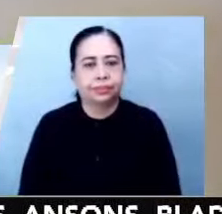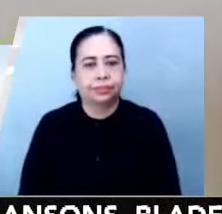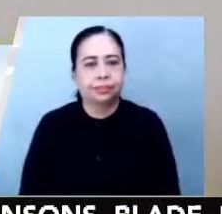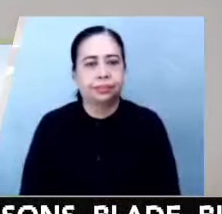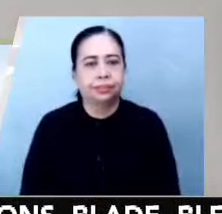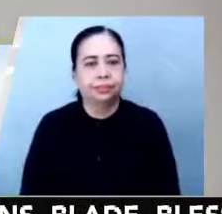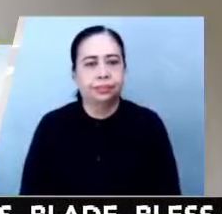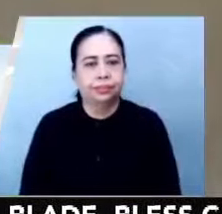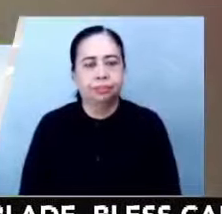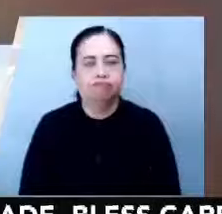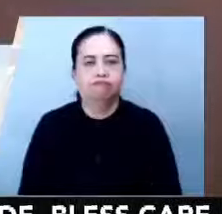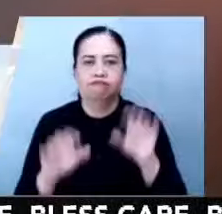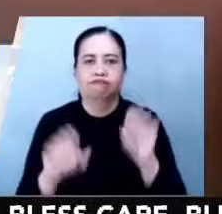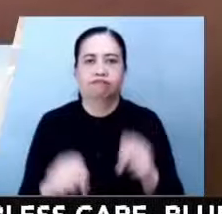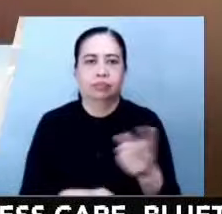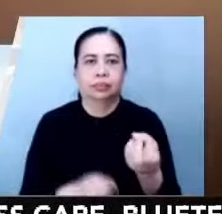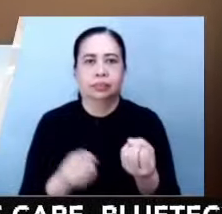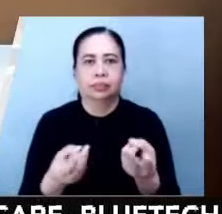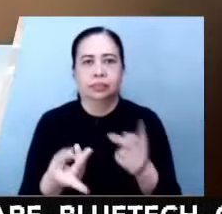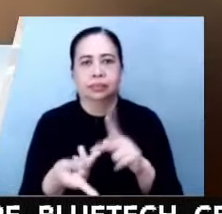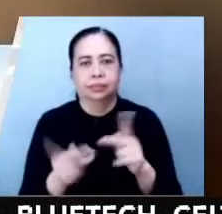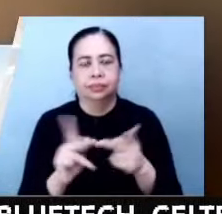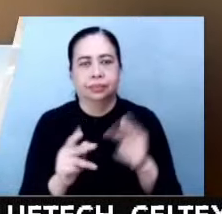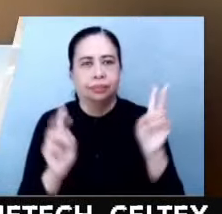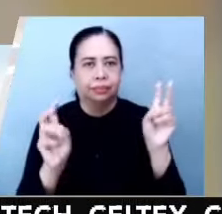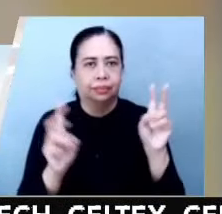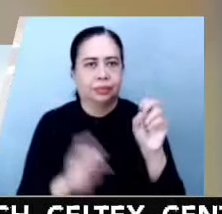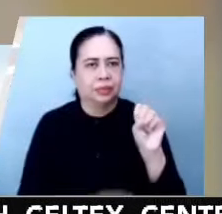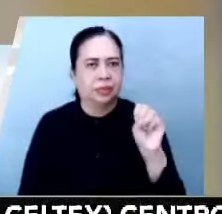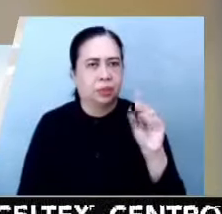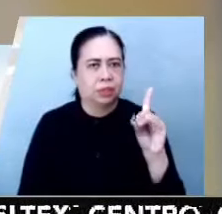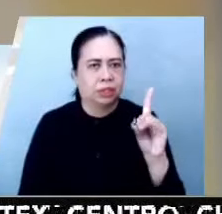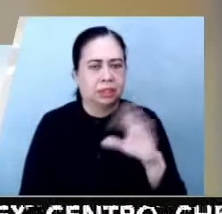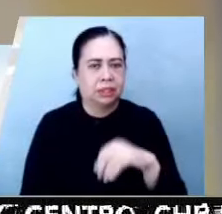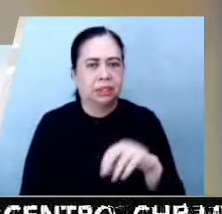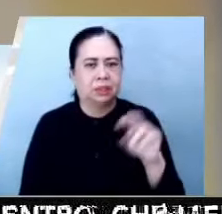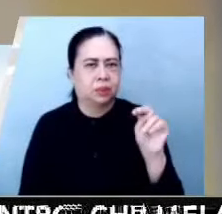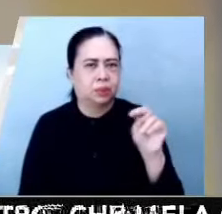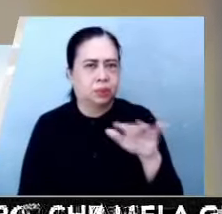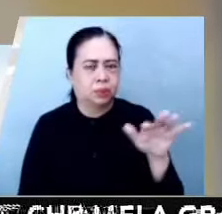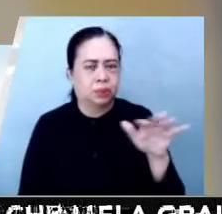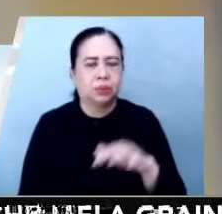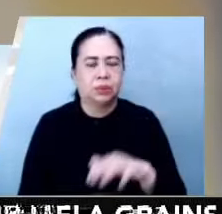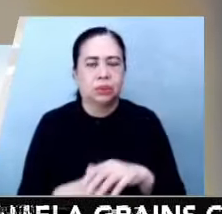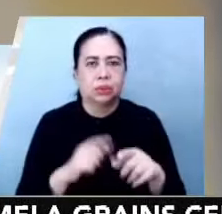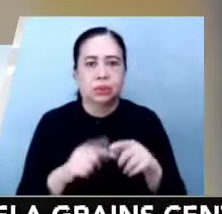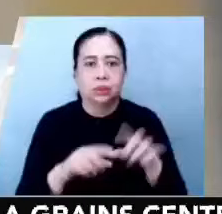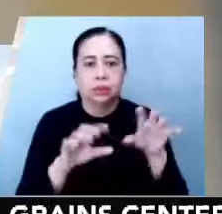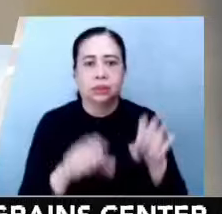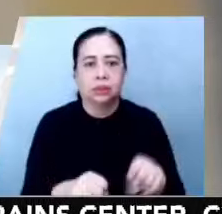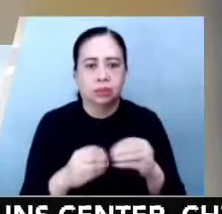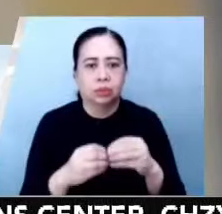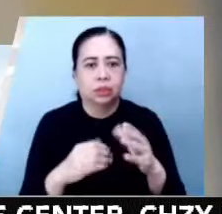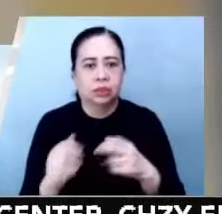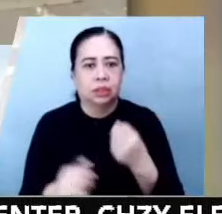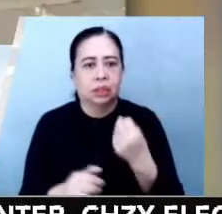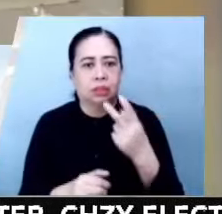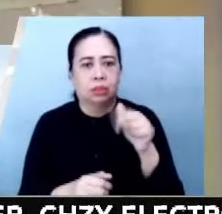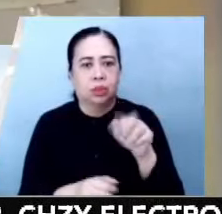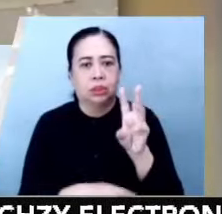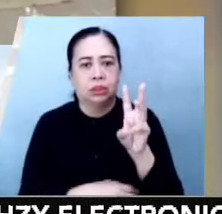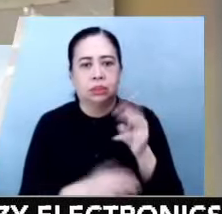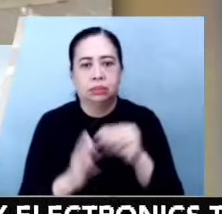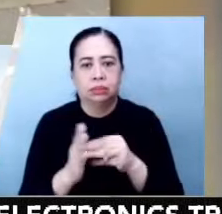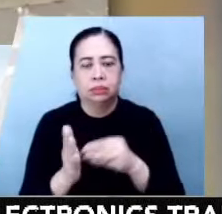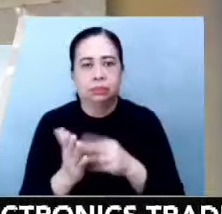Arestado ang mag-live-in partner na sina alias Saudi at alias Lovely matapos silang mahulihan ang mahigit 13.6 million pesos na